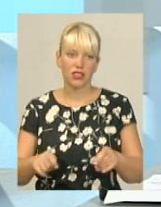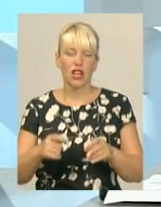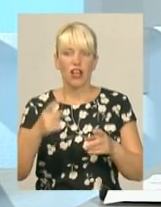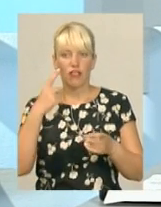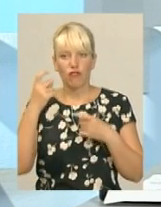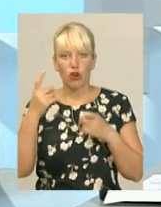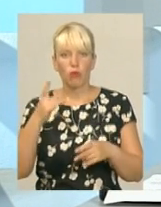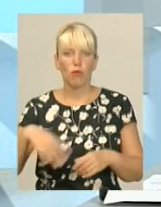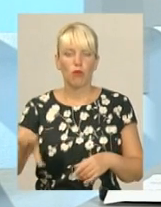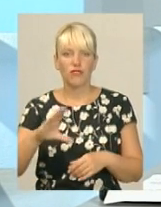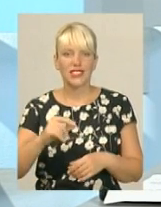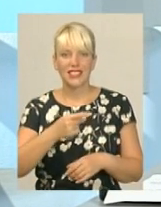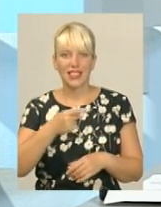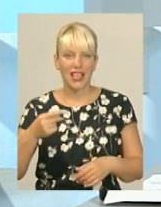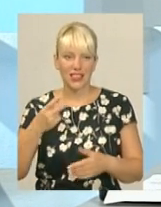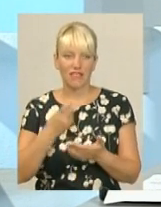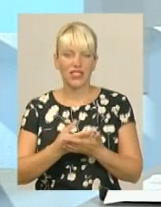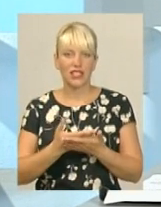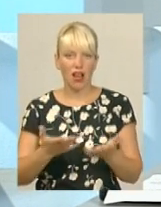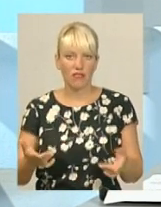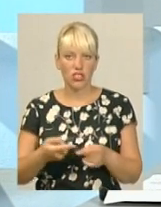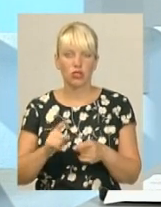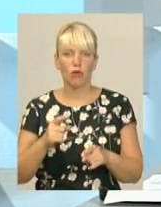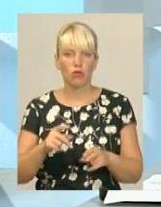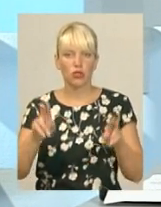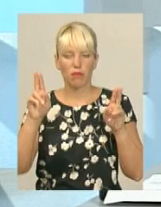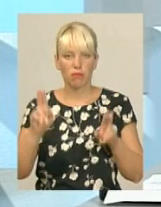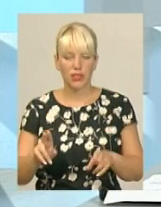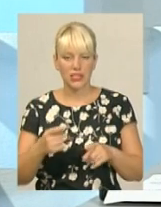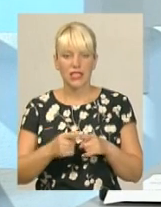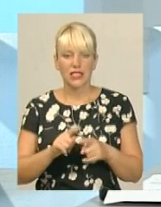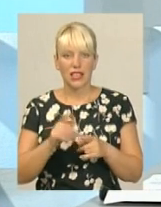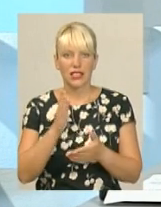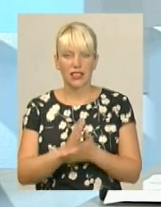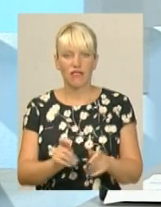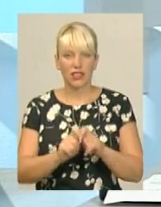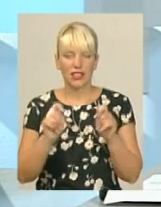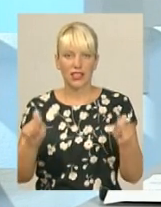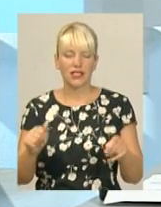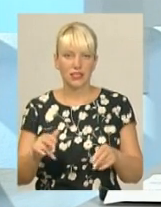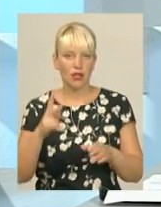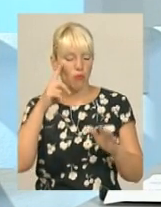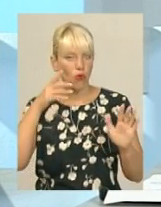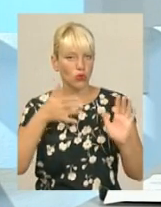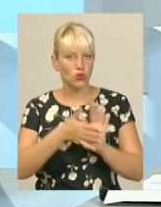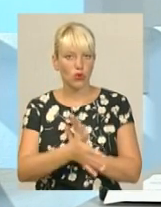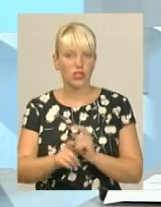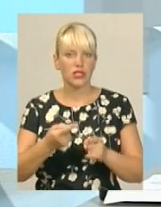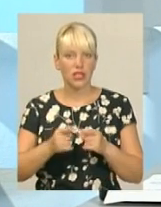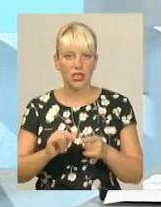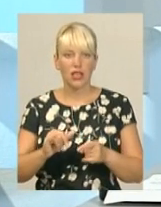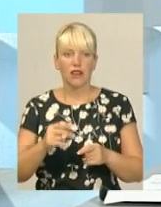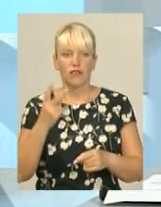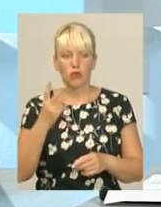негативні явища, тому що один із принципів діяльності поліції – це відкритість і прозорість. Крім того, крім вказаних